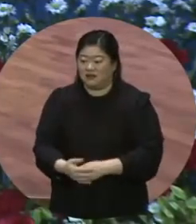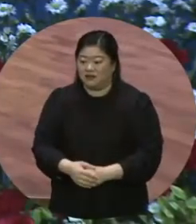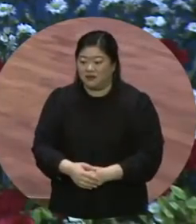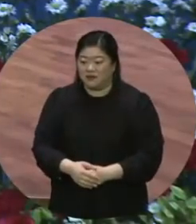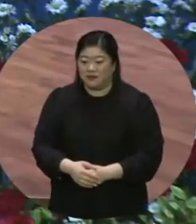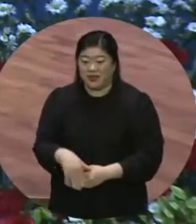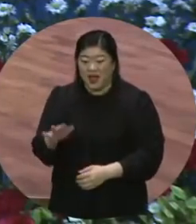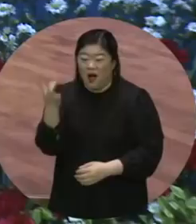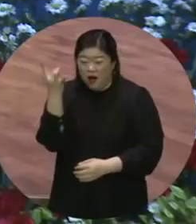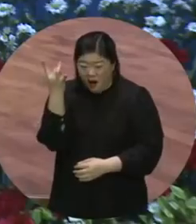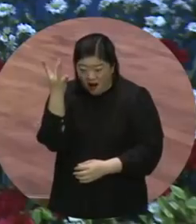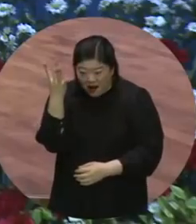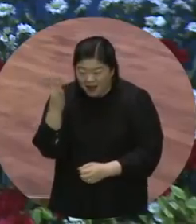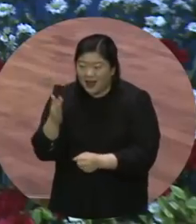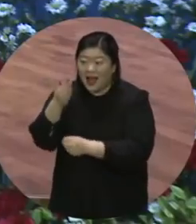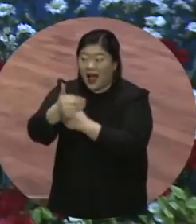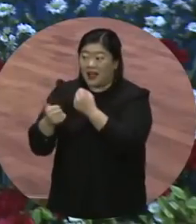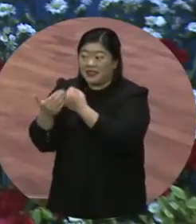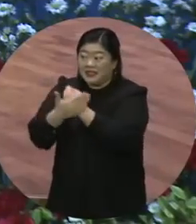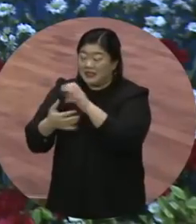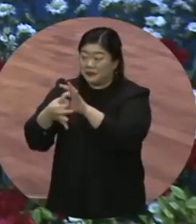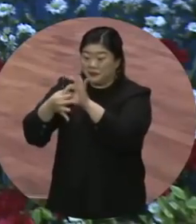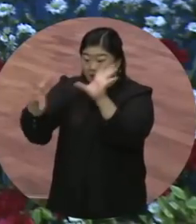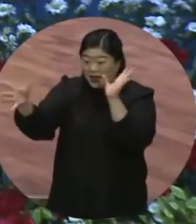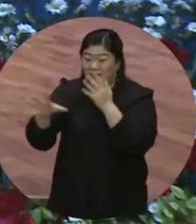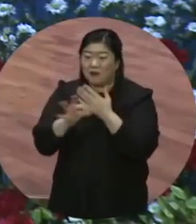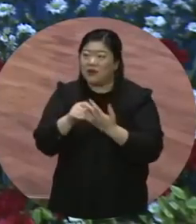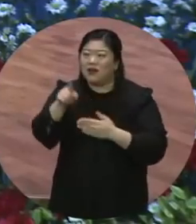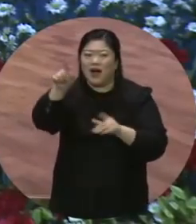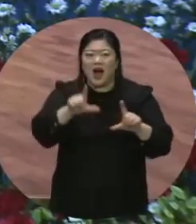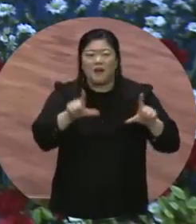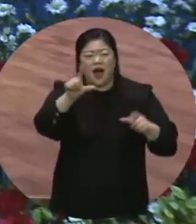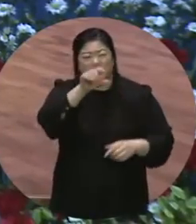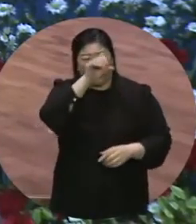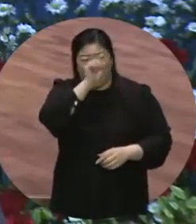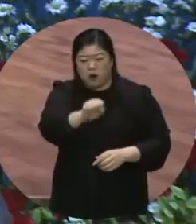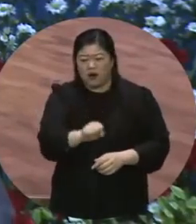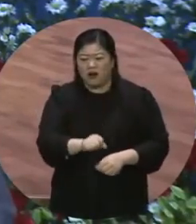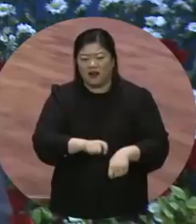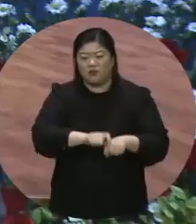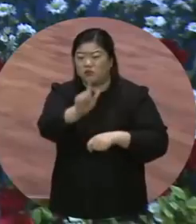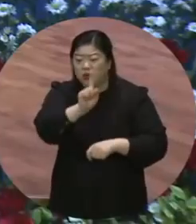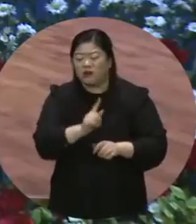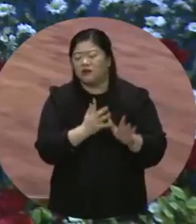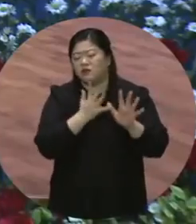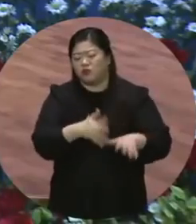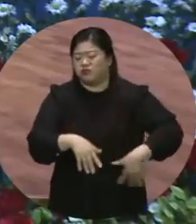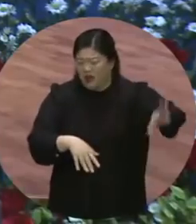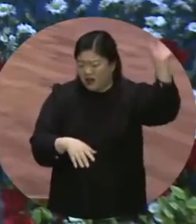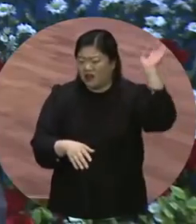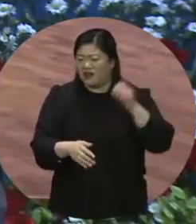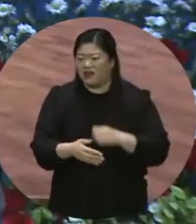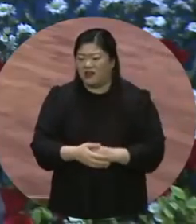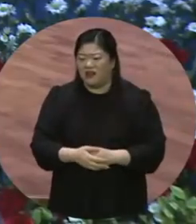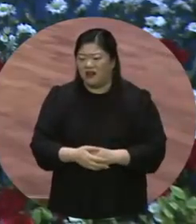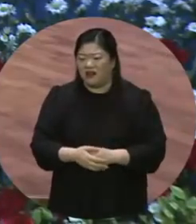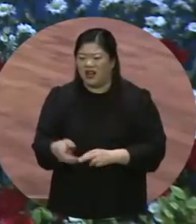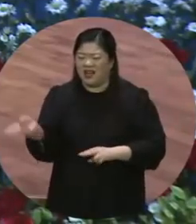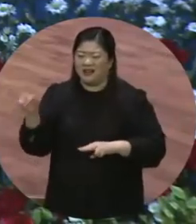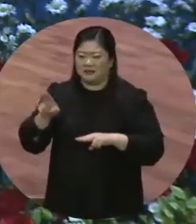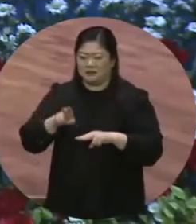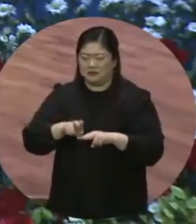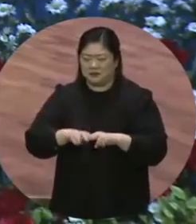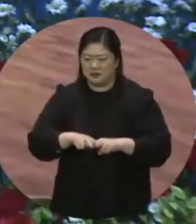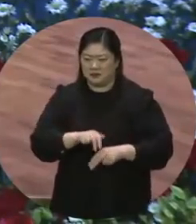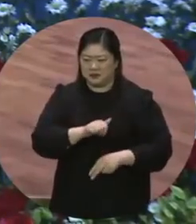체질은 이런 앉아가지고 이 좋은 봄 날씨에 앉아가 여기 앉아 이제 체질이 아니에요. 온종일 교회에서 보낼 체질들이 아니야. 저 놀러